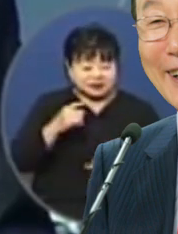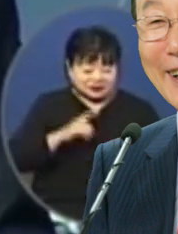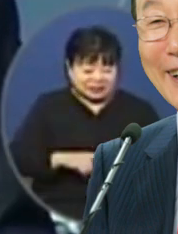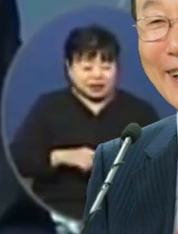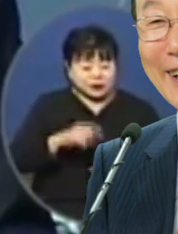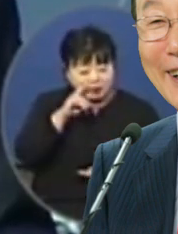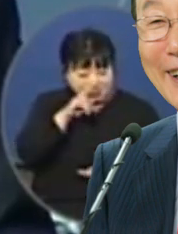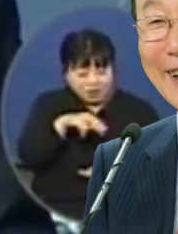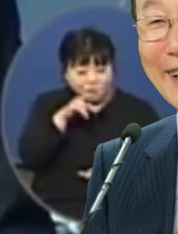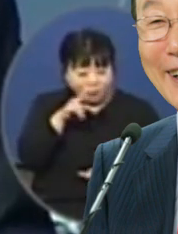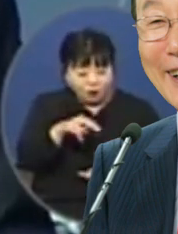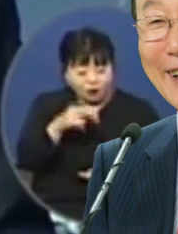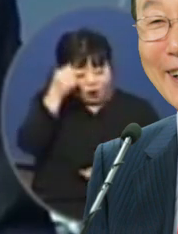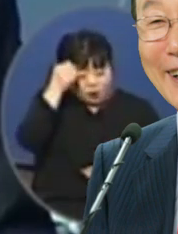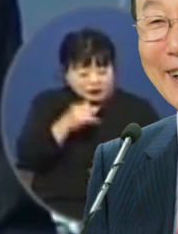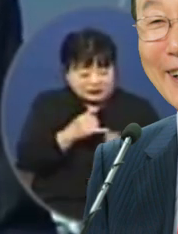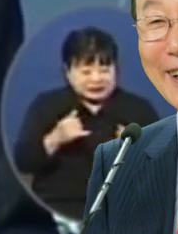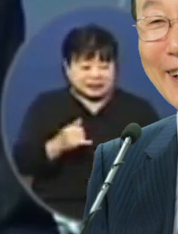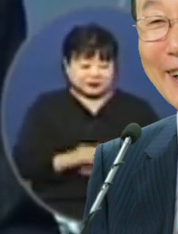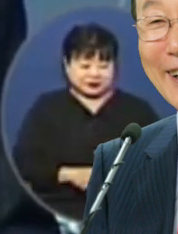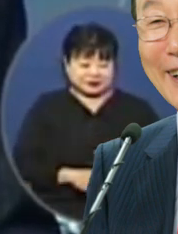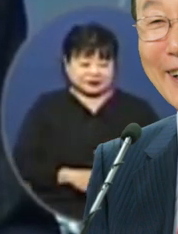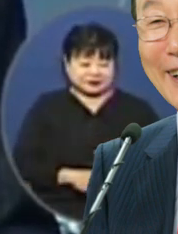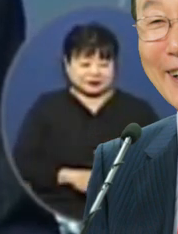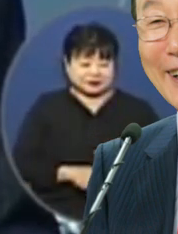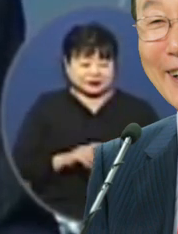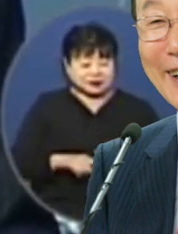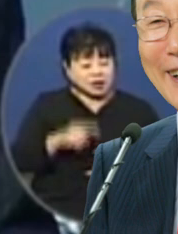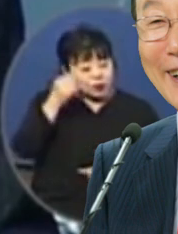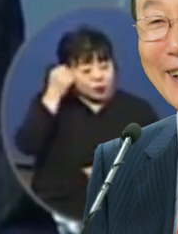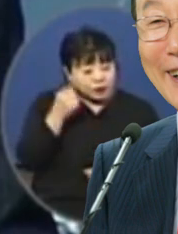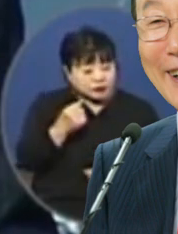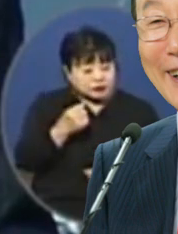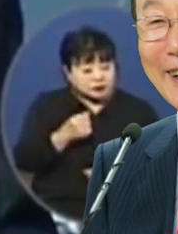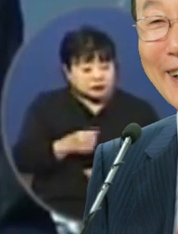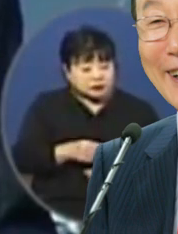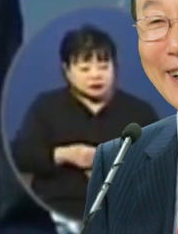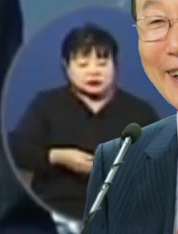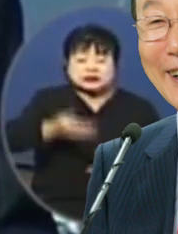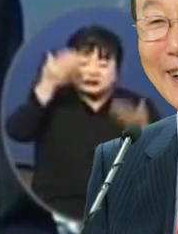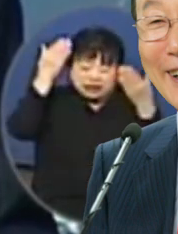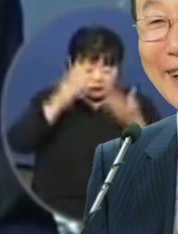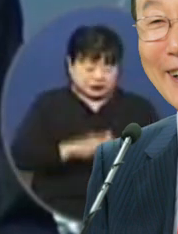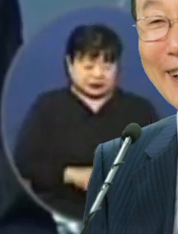읽고 외우는 사람 그대로 외우고 지나가 버리는 것입니다.